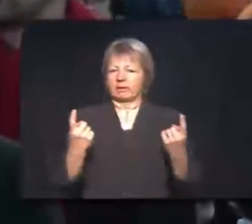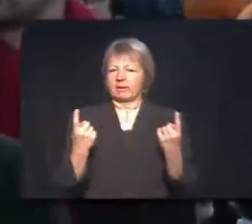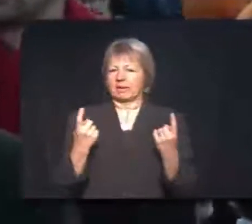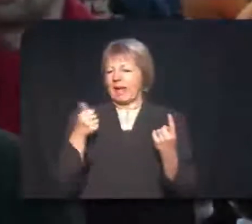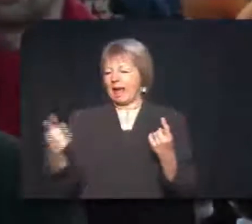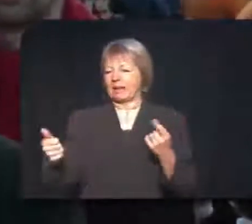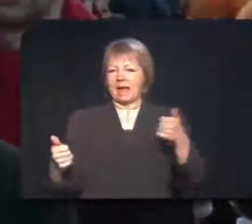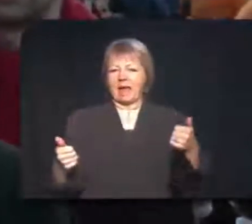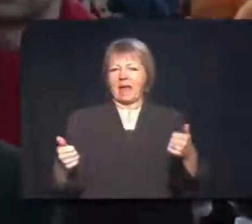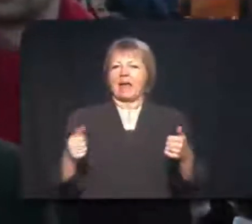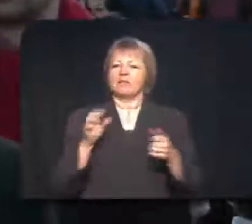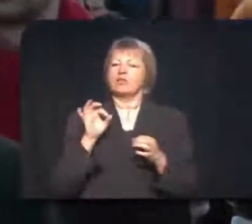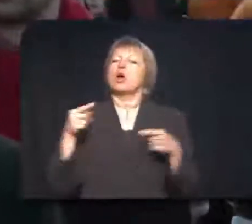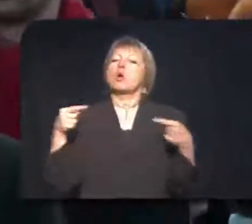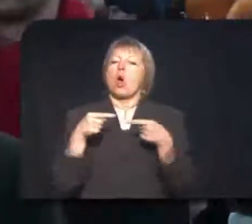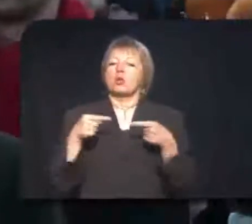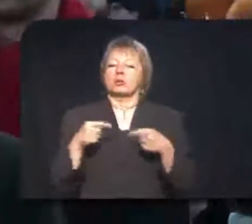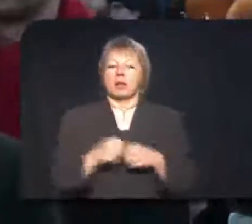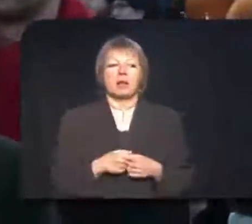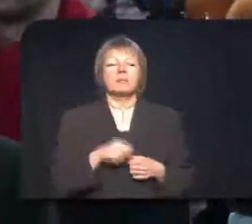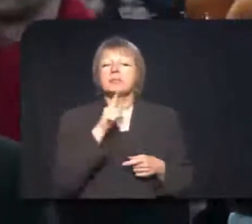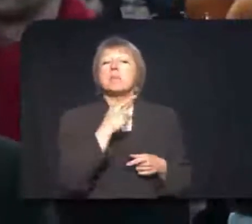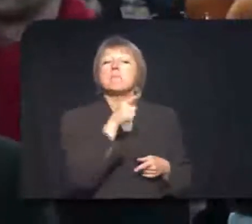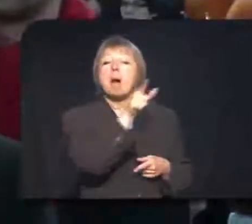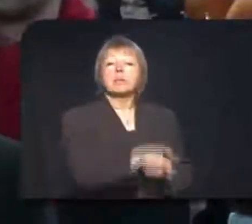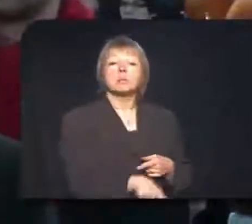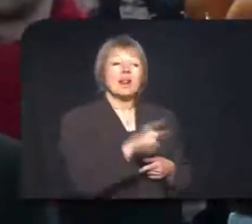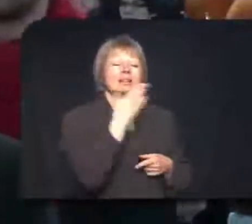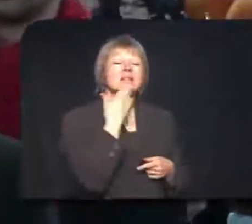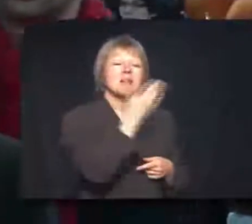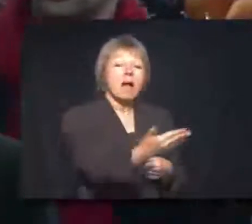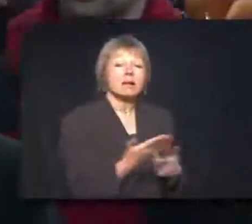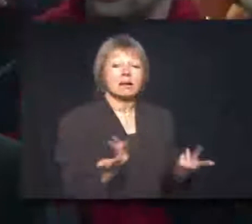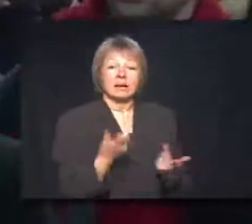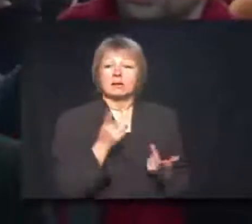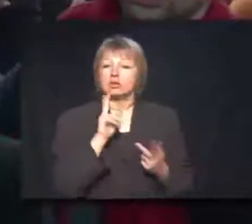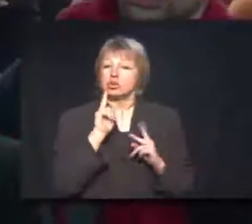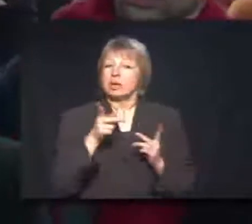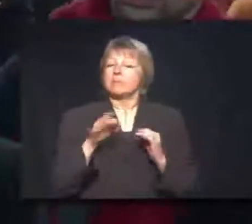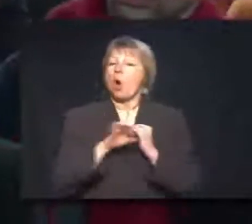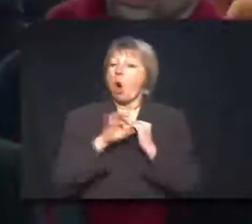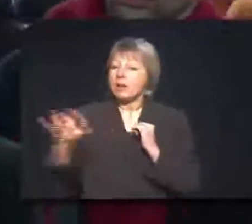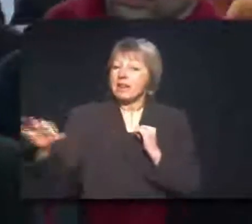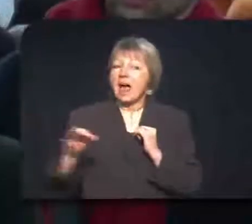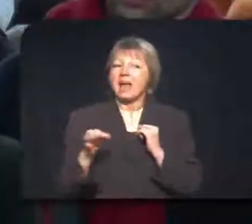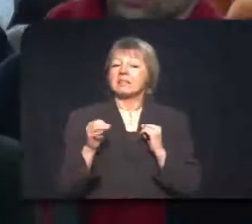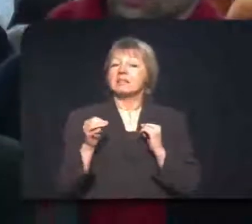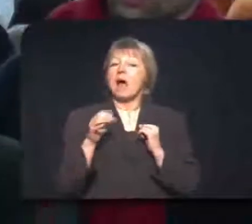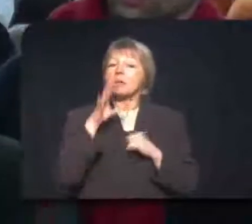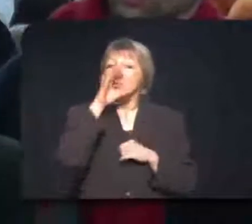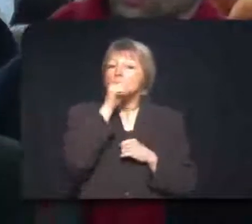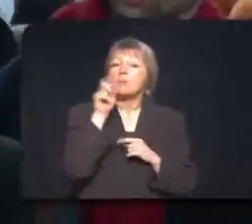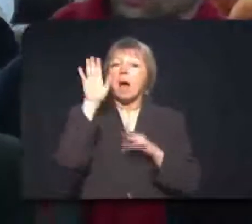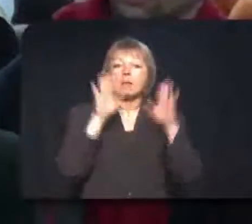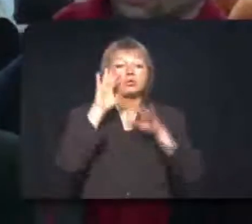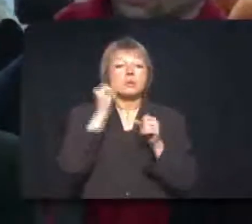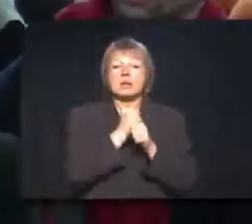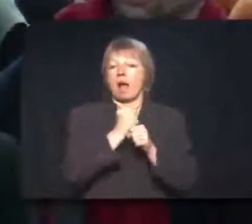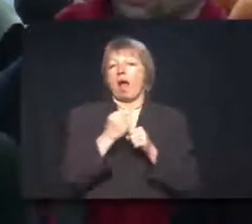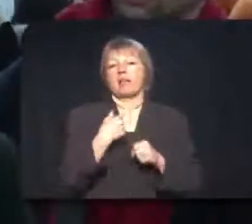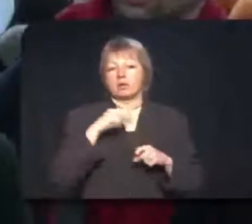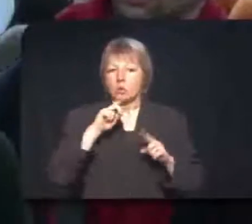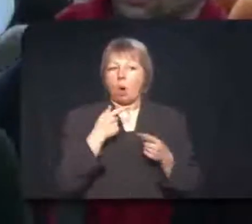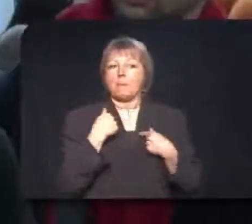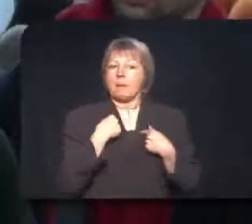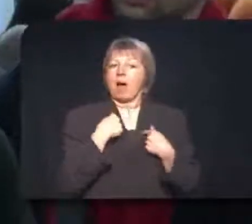danke Manuel dass du eben erwähnt hast dass online keine anonymen Abstimmungen möglich sind ich möchte das noch mal bekräftigen und